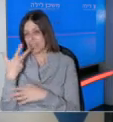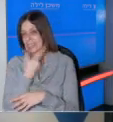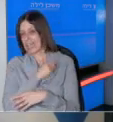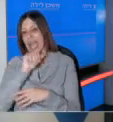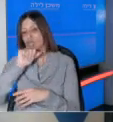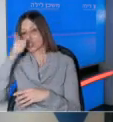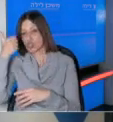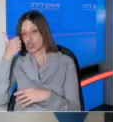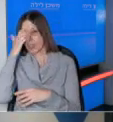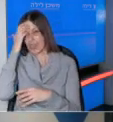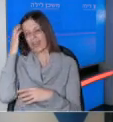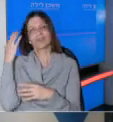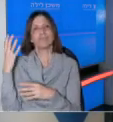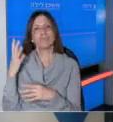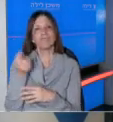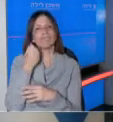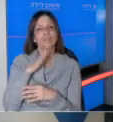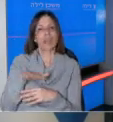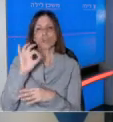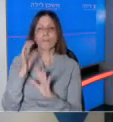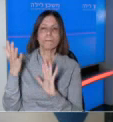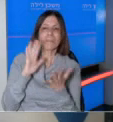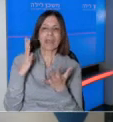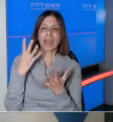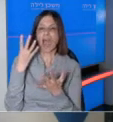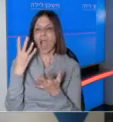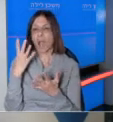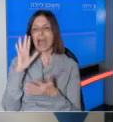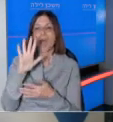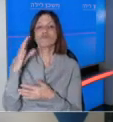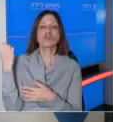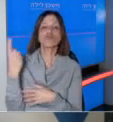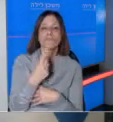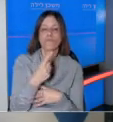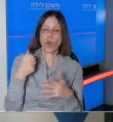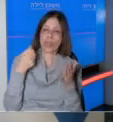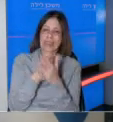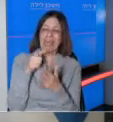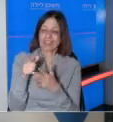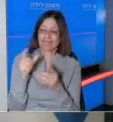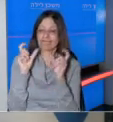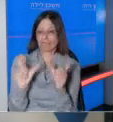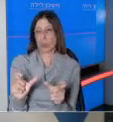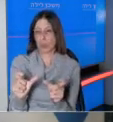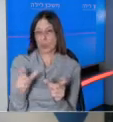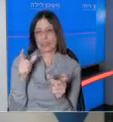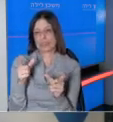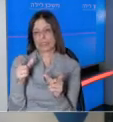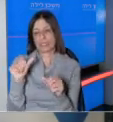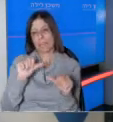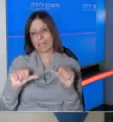ראשונה, ייקח לילדים שלכם בערך 4-5 שבועות עד שהם יגיעו למוגנות. זו